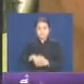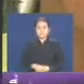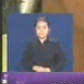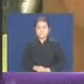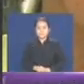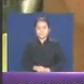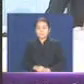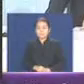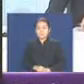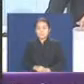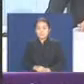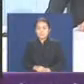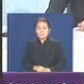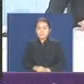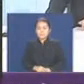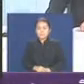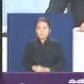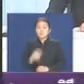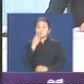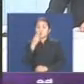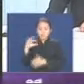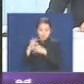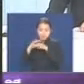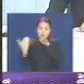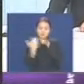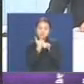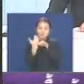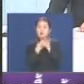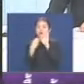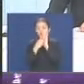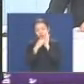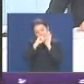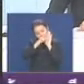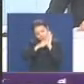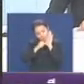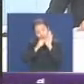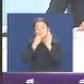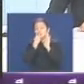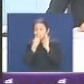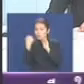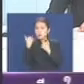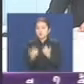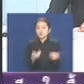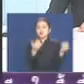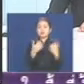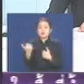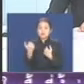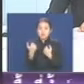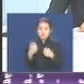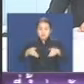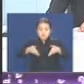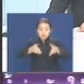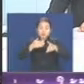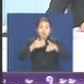าน ไปตรวจสอบสภาพการจราจรในกรุงเทพแล้วก็ปริมณฑลกันนะคะขณะนี้เจ้าหน้าที่ปิดการจราจรบนถนนสายหลัก